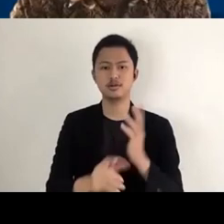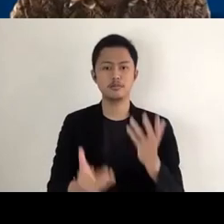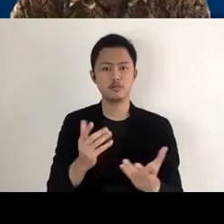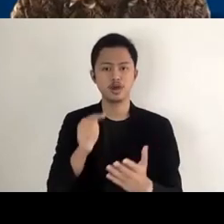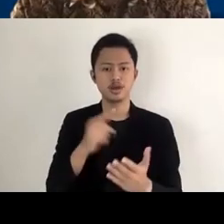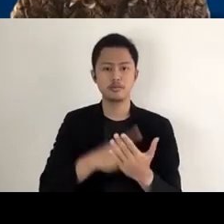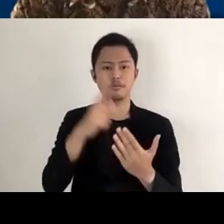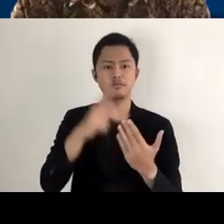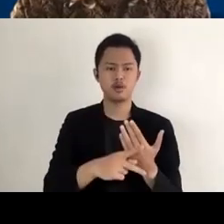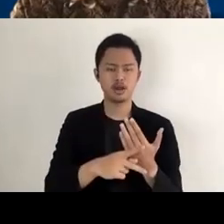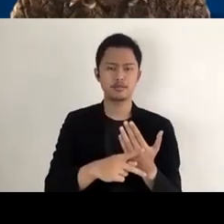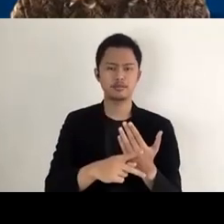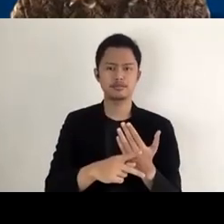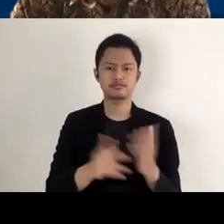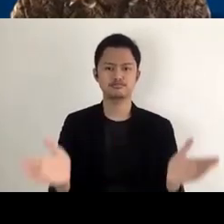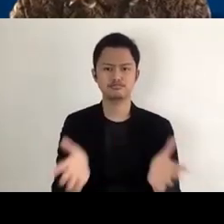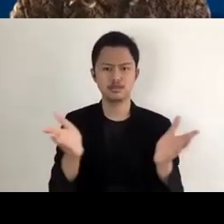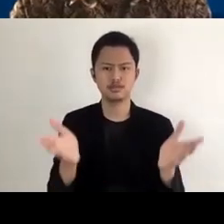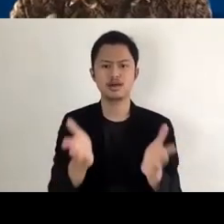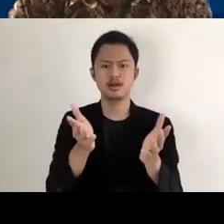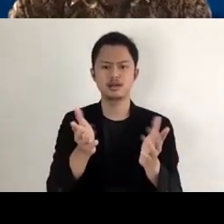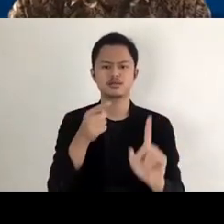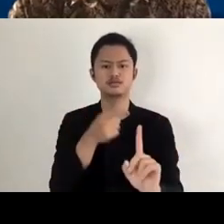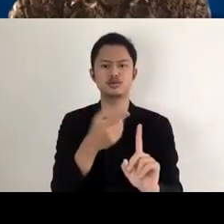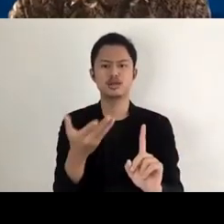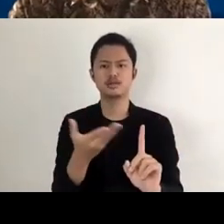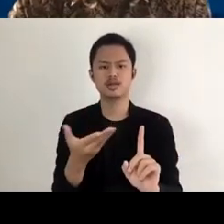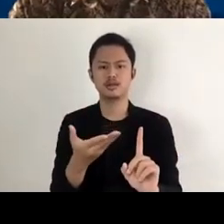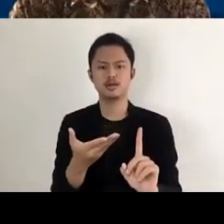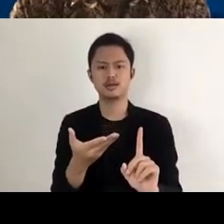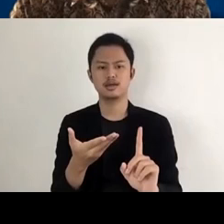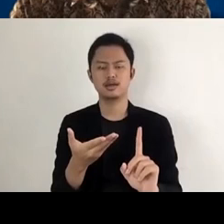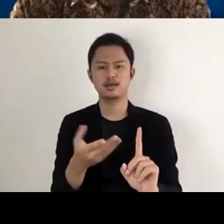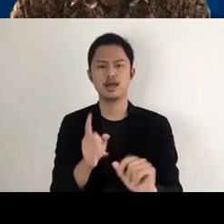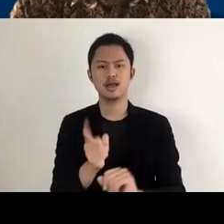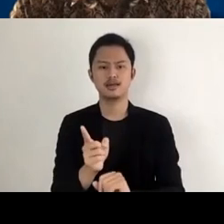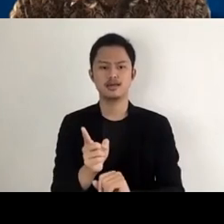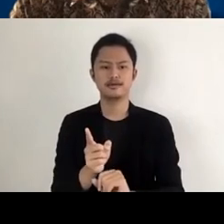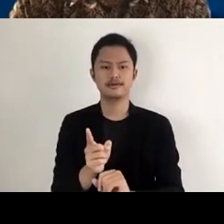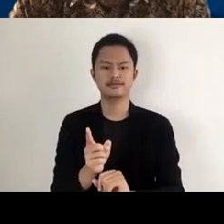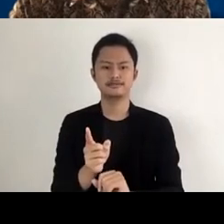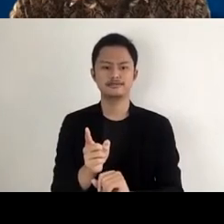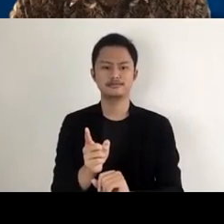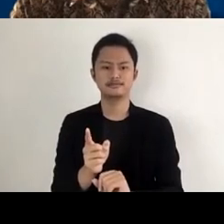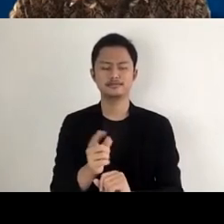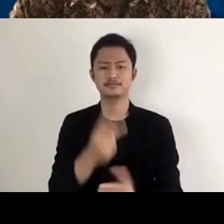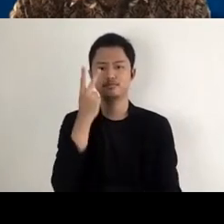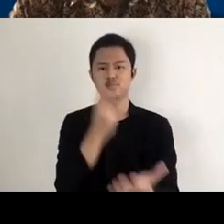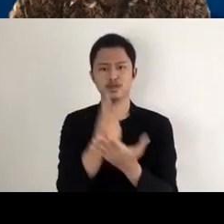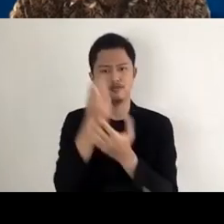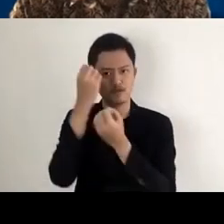program lebih kembangkan dengan merujuk kepada satu epidenbest